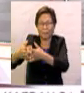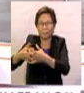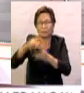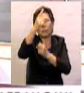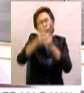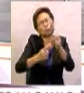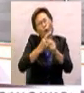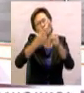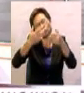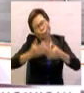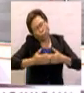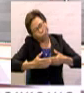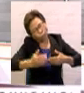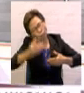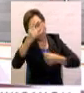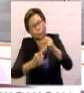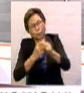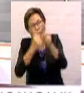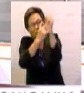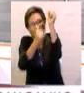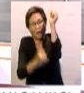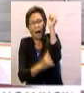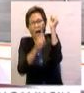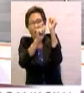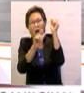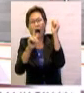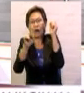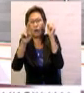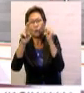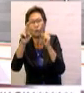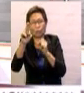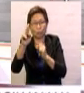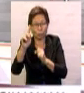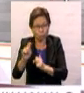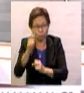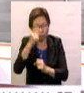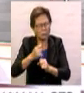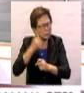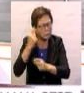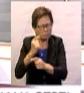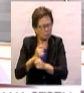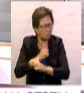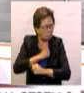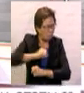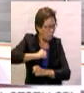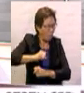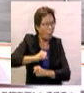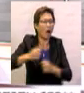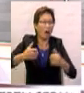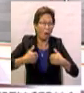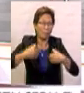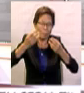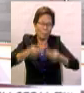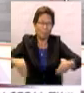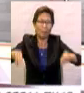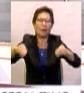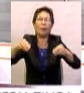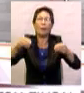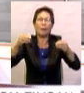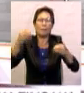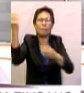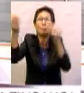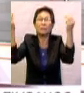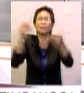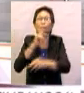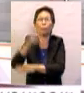setahun sudah berlalu, namun Yayasan Al-Quds Malaysia tetap utuh untuk membantah tindakan itu dengan mengadakan majlis angkat